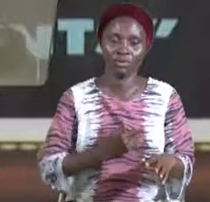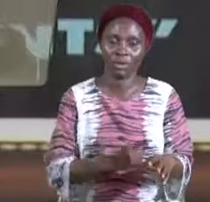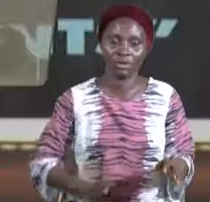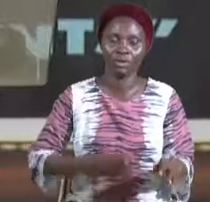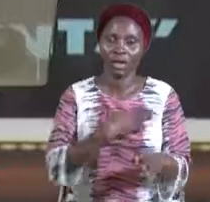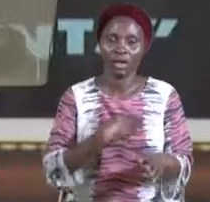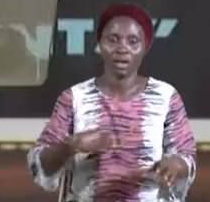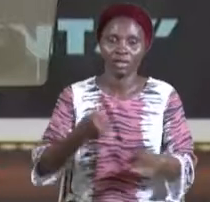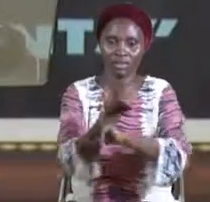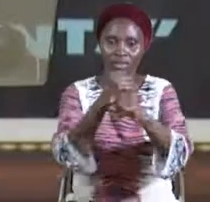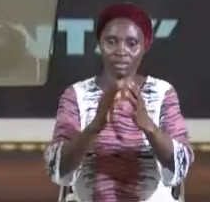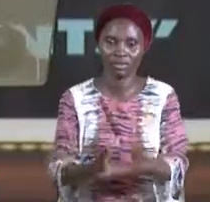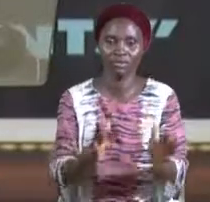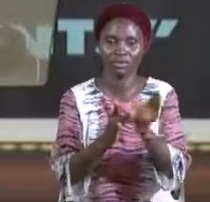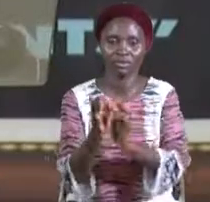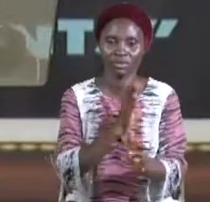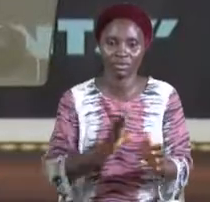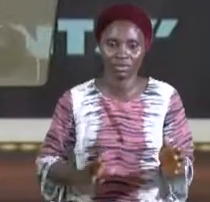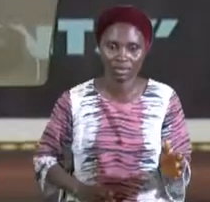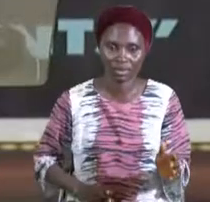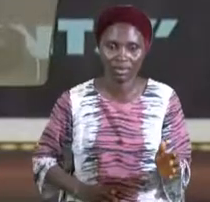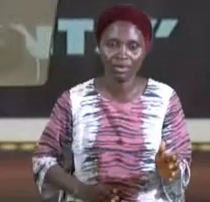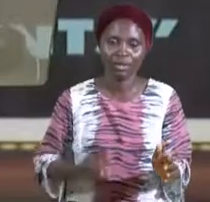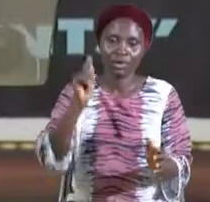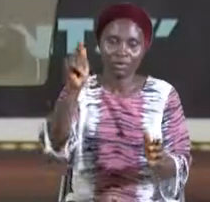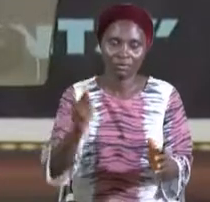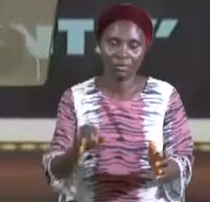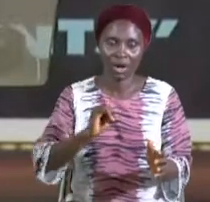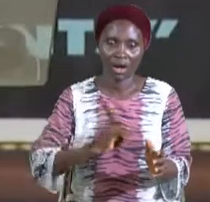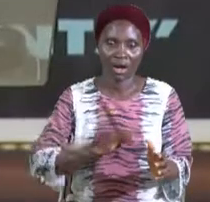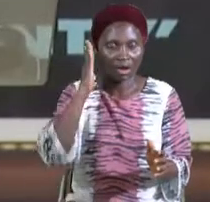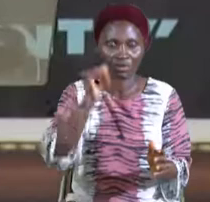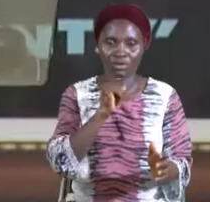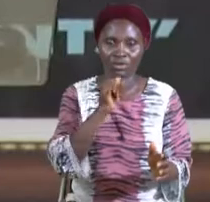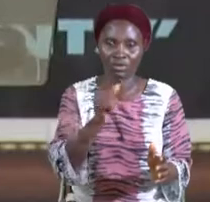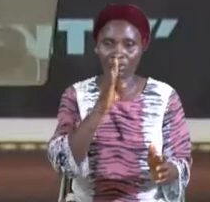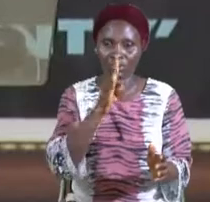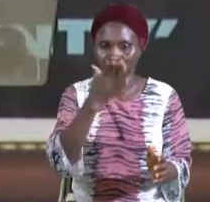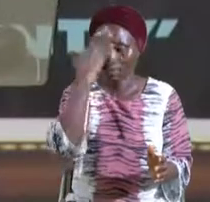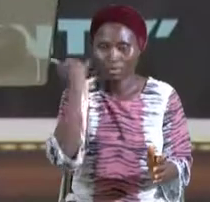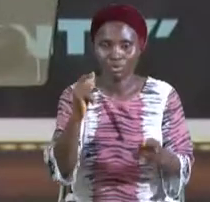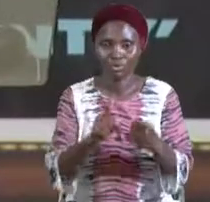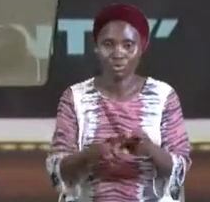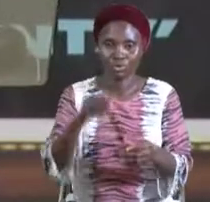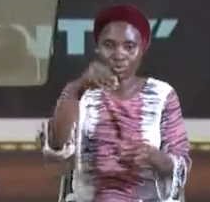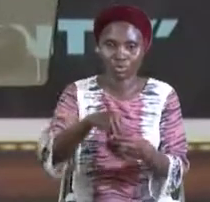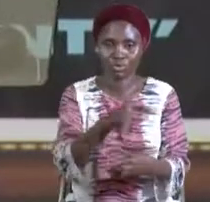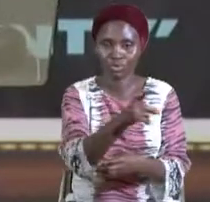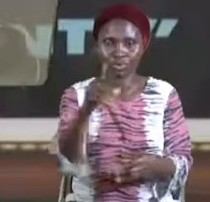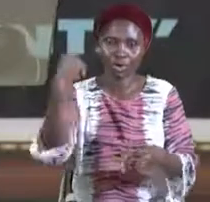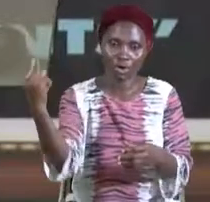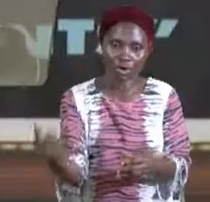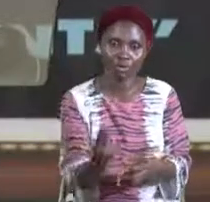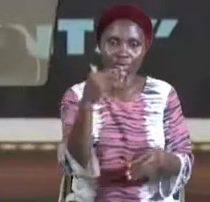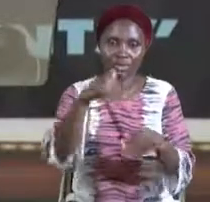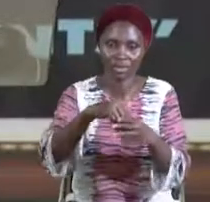Il y a pourquoi il dit, verset 12, voilà pourquoi je prendrai soin de vous rappeler ces choses. Bien, je